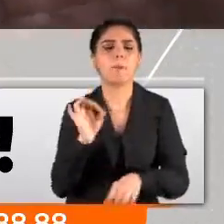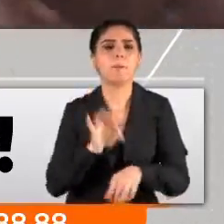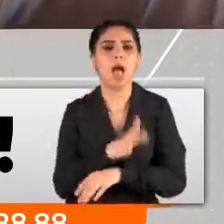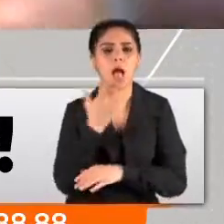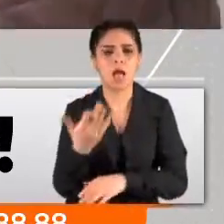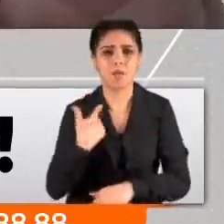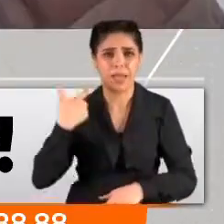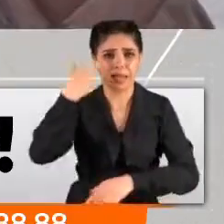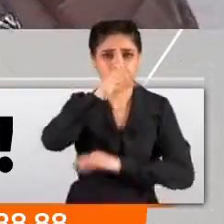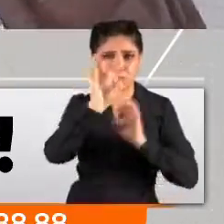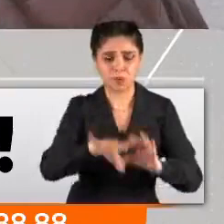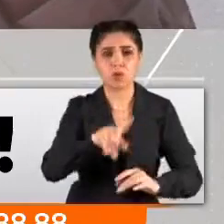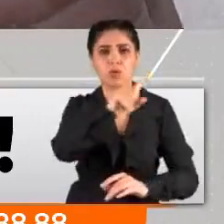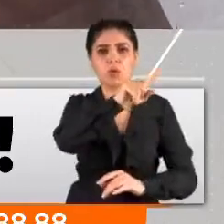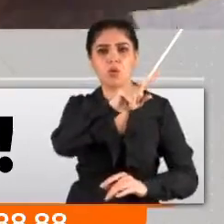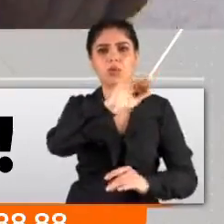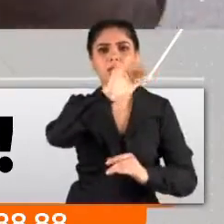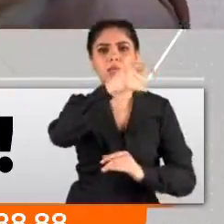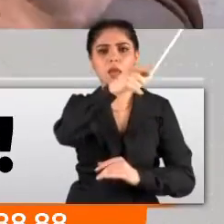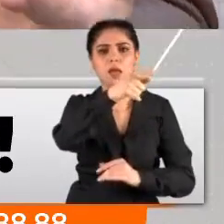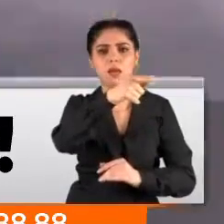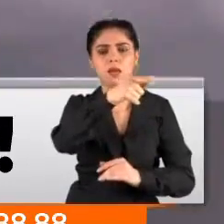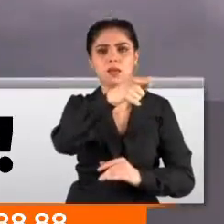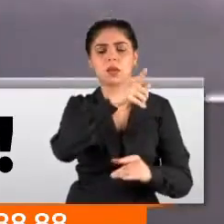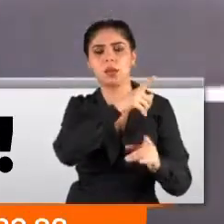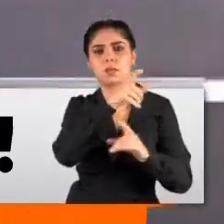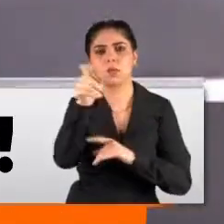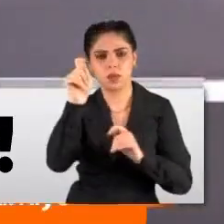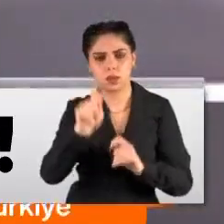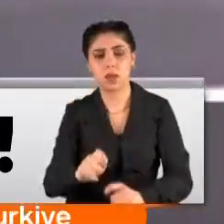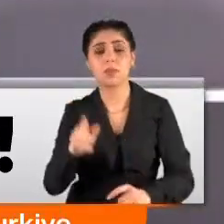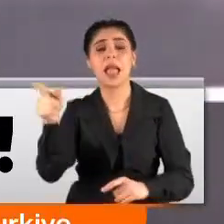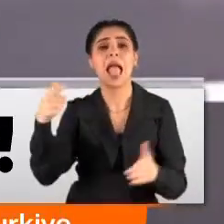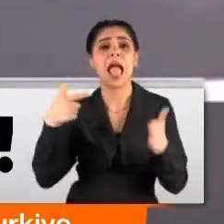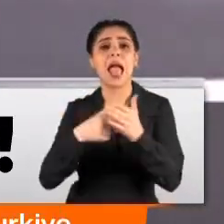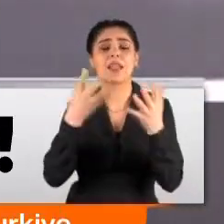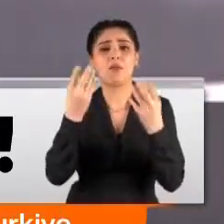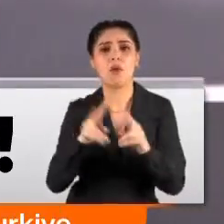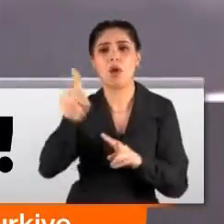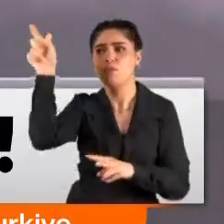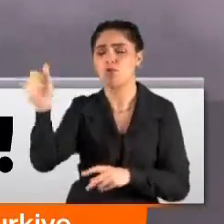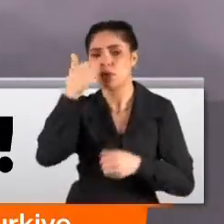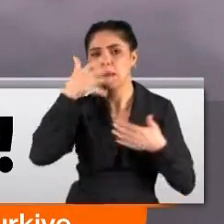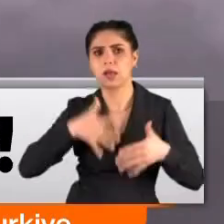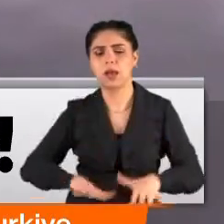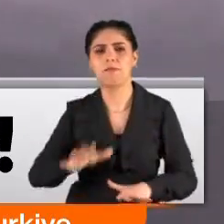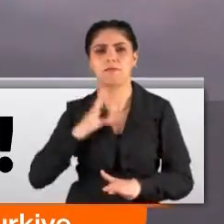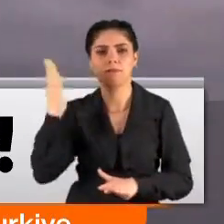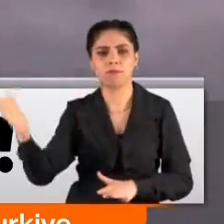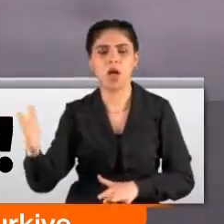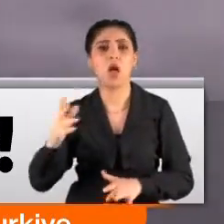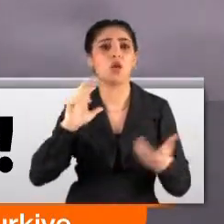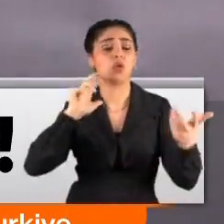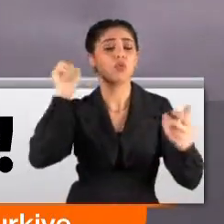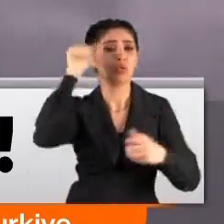ben de ateş etmeye başlayınca bu sefer taksudanın köşesinden mevzu alıp ateş etmeye başladı. Kurşunların isabet ettiği Murat Çelik kanlar içinde yere yığıldı. Hasmi